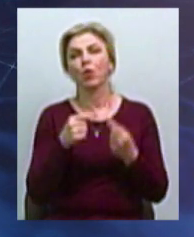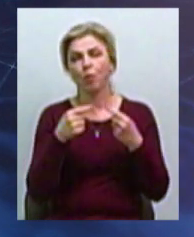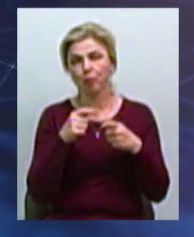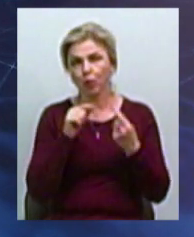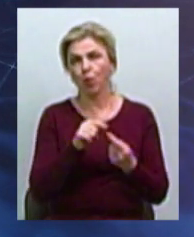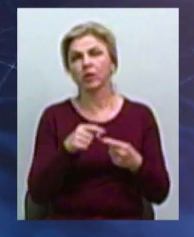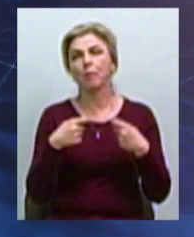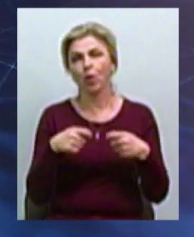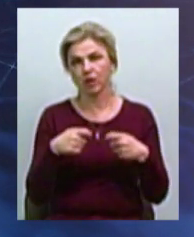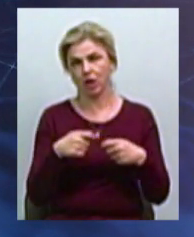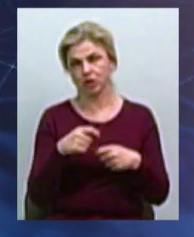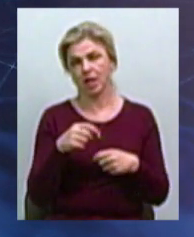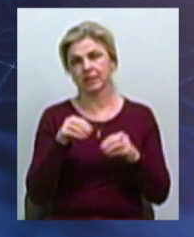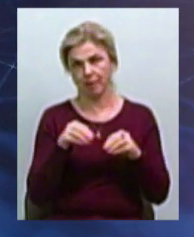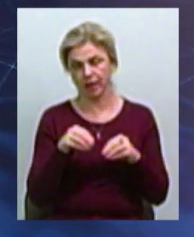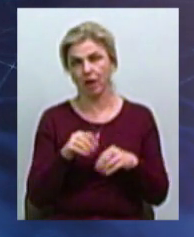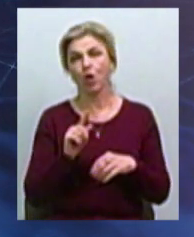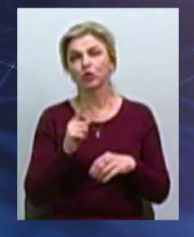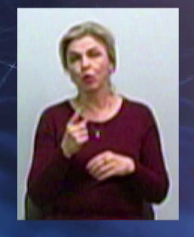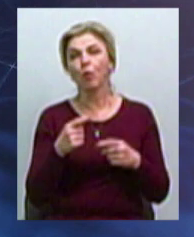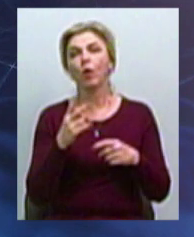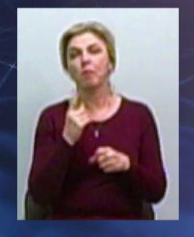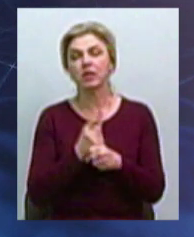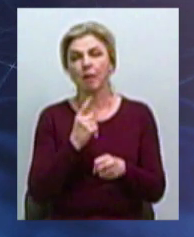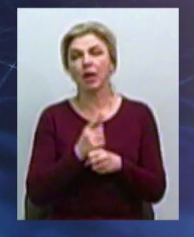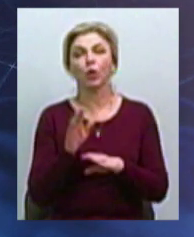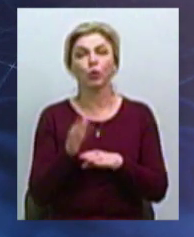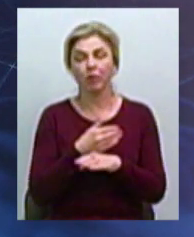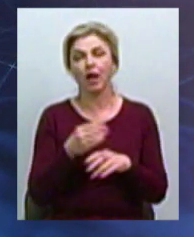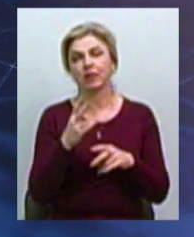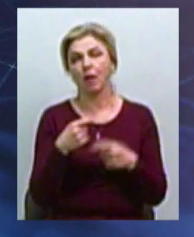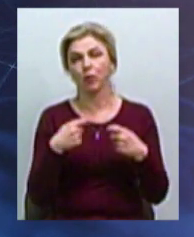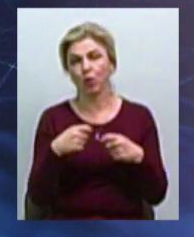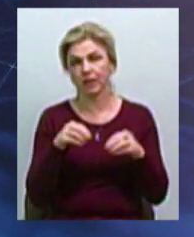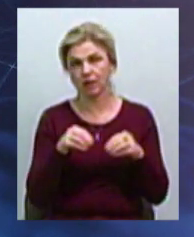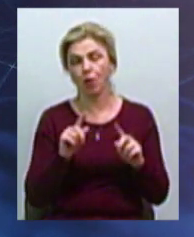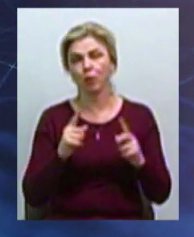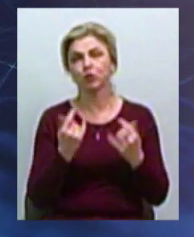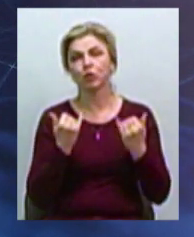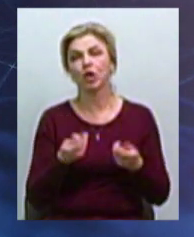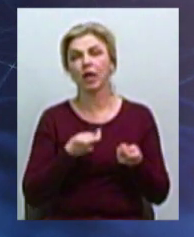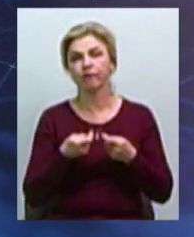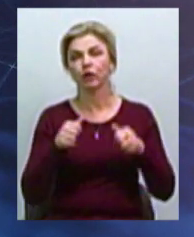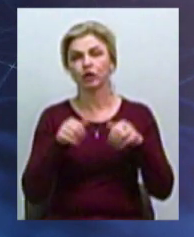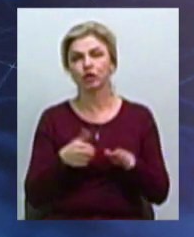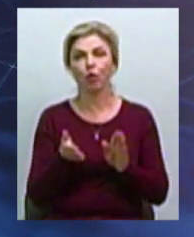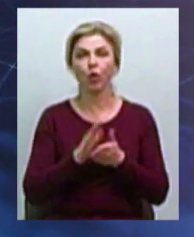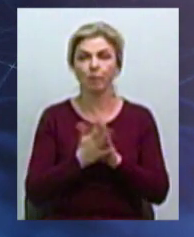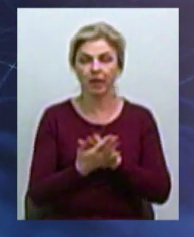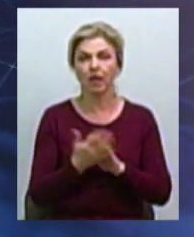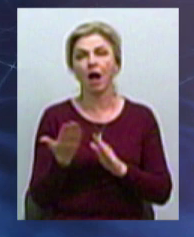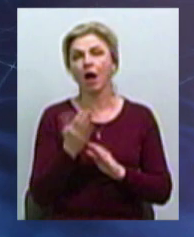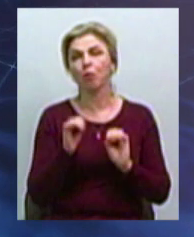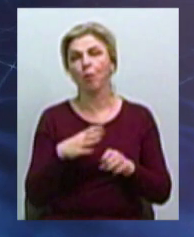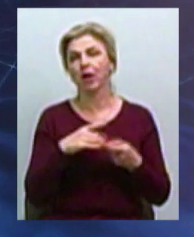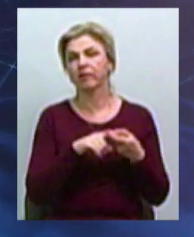Отже, про те, чому досі тривав мораторій на продаж землі, чому саме зараз керівництво держави вирішило його відмінити, якими можуть бути наслідки відкриття ринку